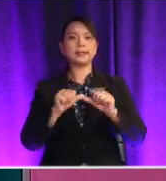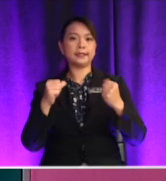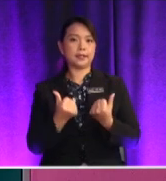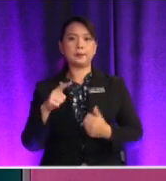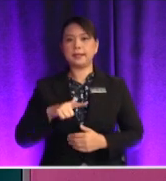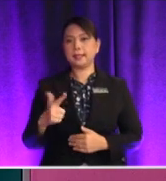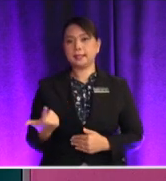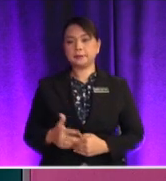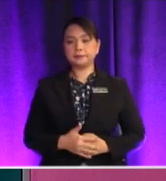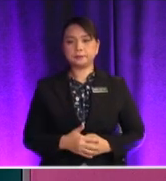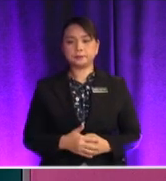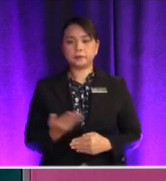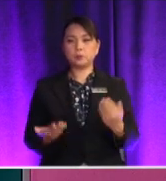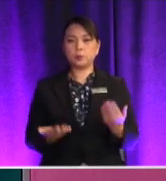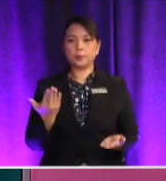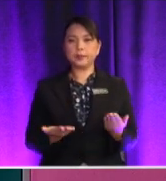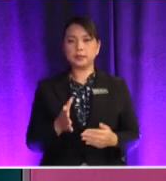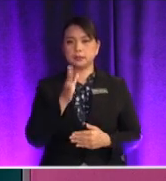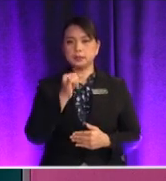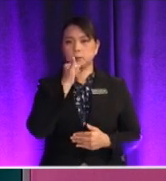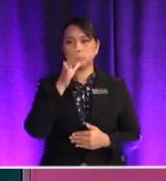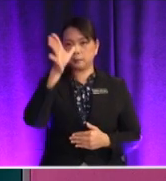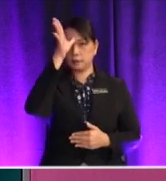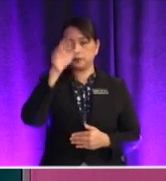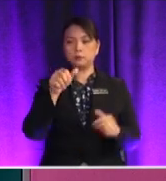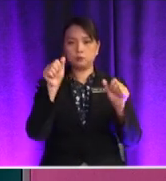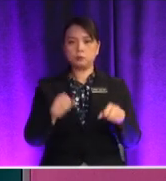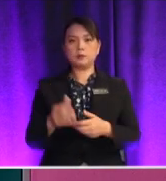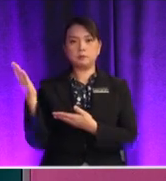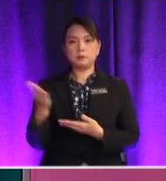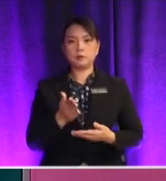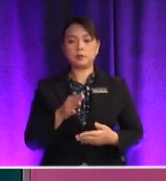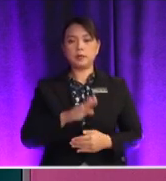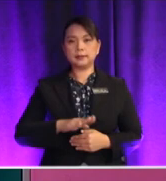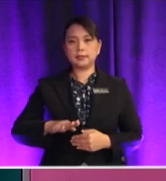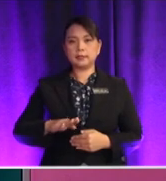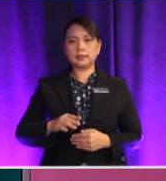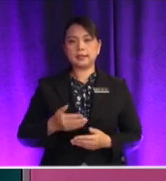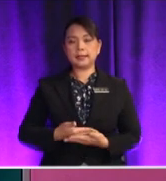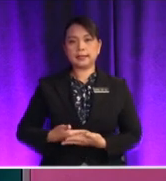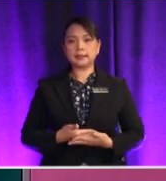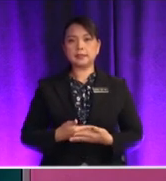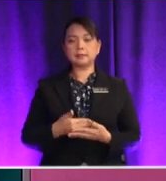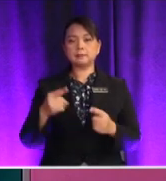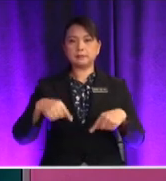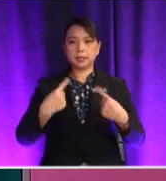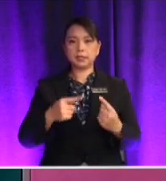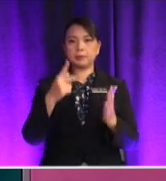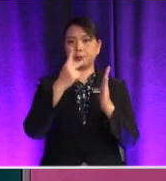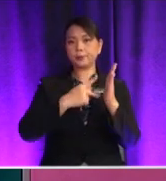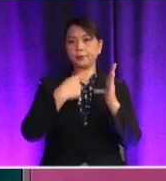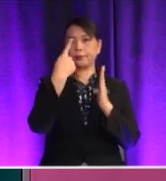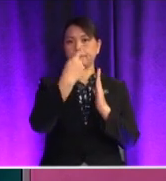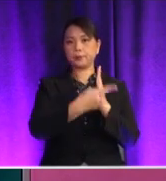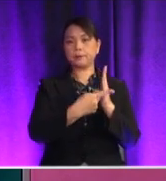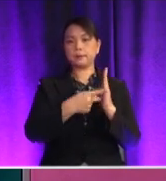Selain daripada itu, mungkin juga ibu bapa boleh membawa anak-anak ke program yang dijalankan oleh pihak kerajaan. Antaranya seperti